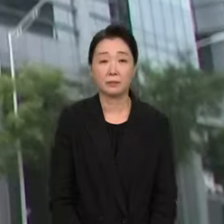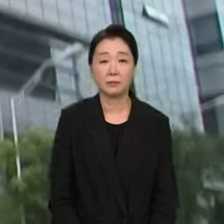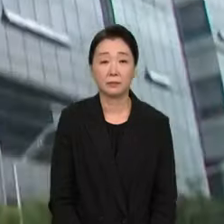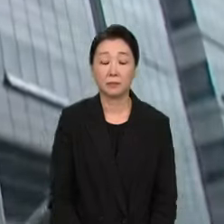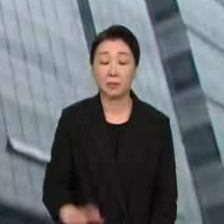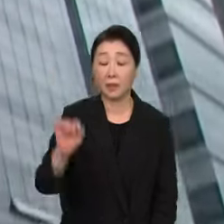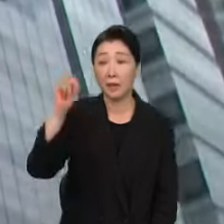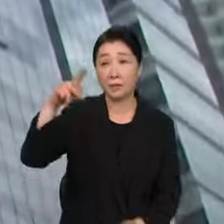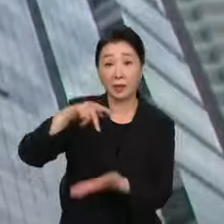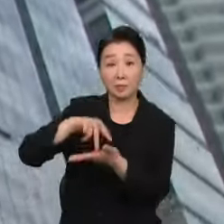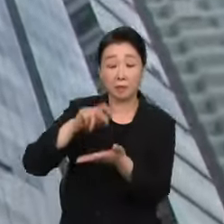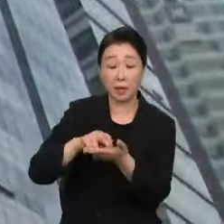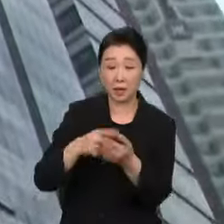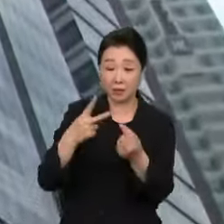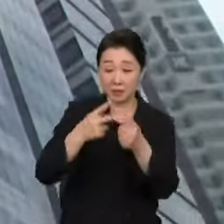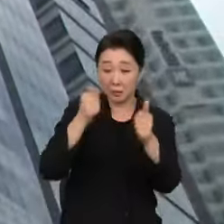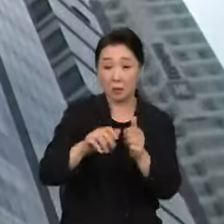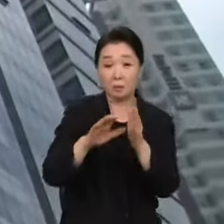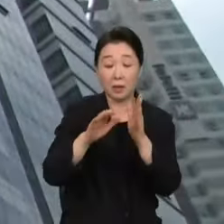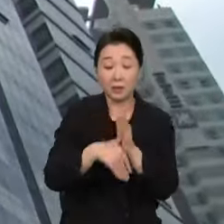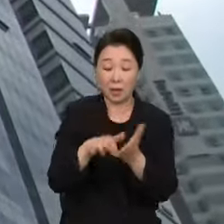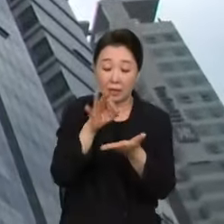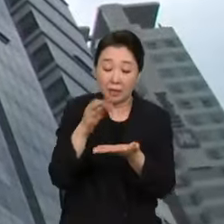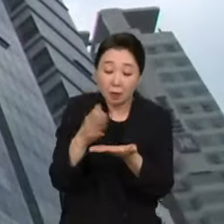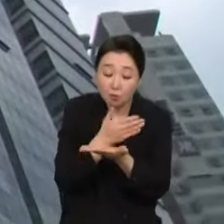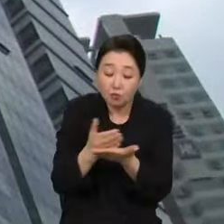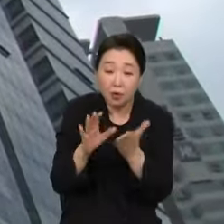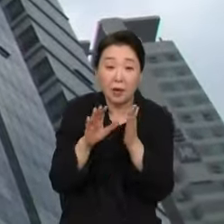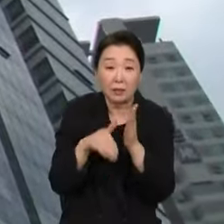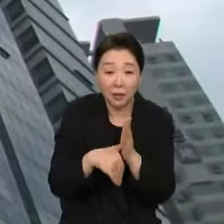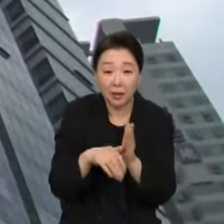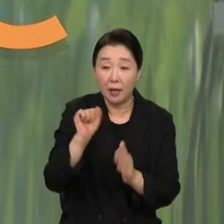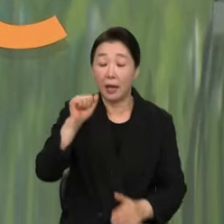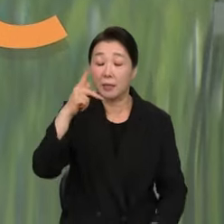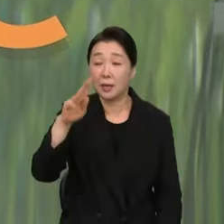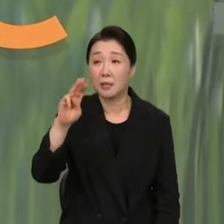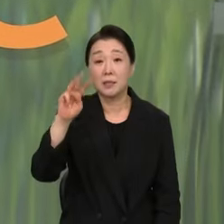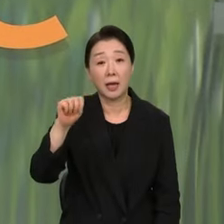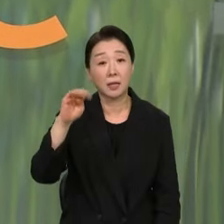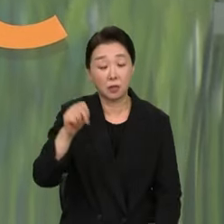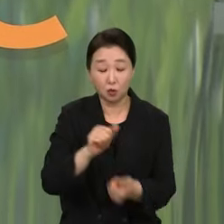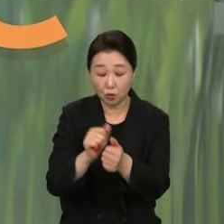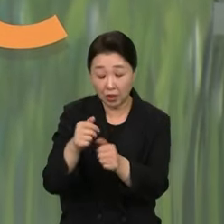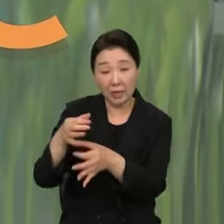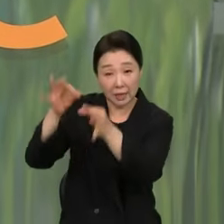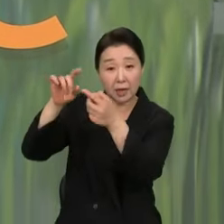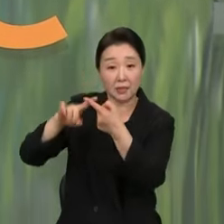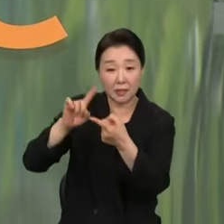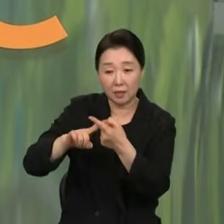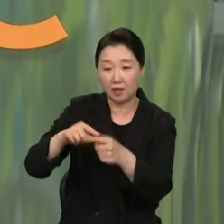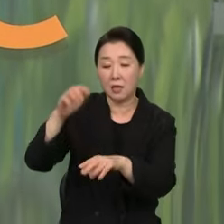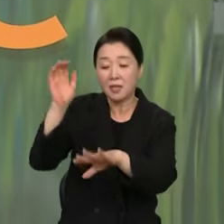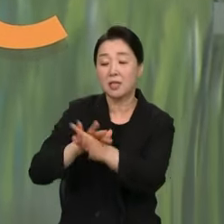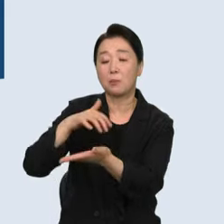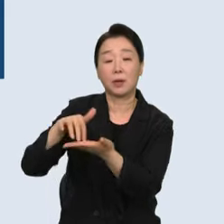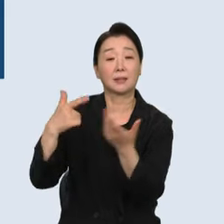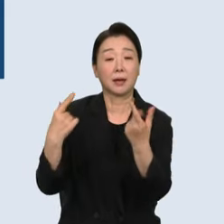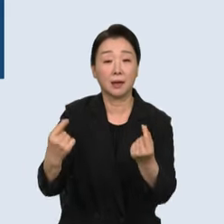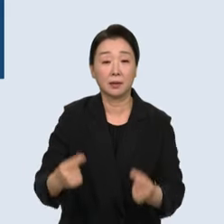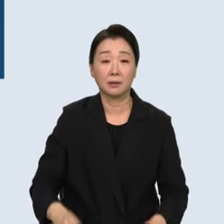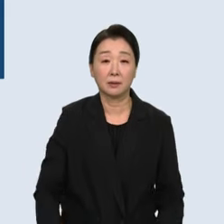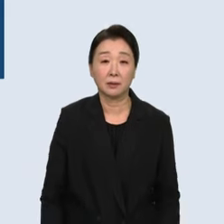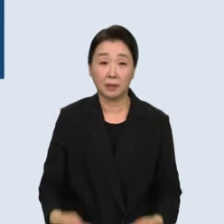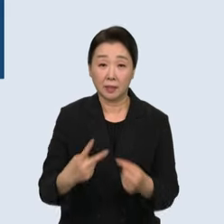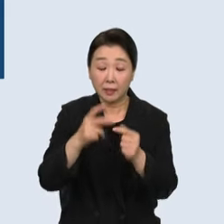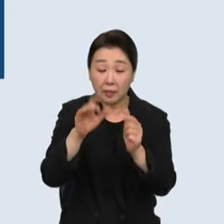SK 측은 2심 재판부가 재산 분할의 핵심인 SK C&C 주식가치 상승 과정을 잘못 산정했다고 주장했습니다.